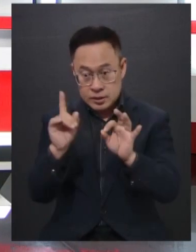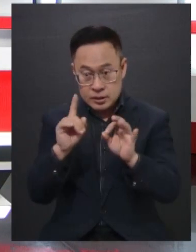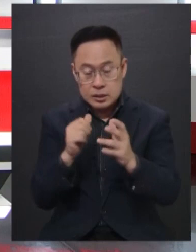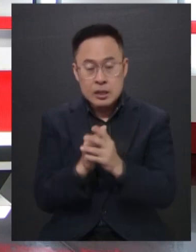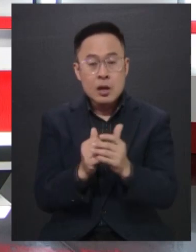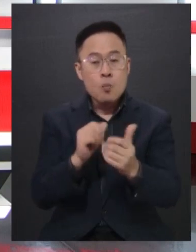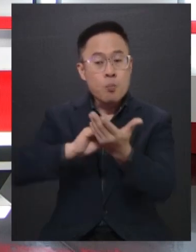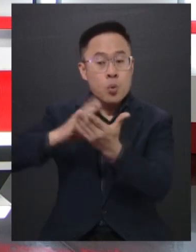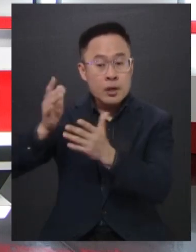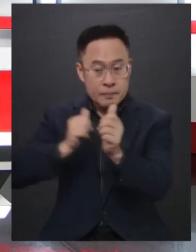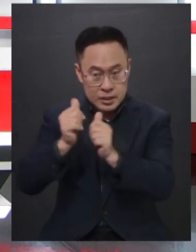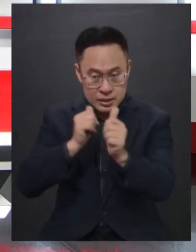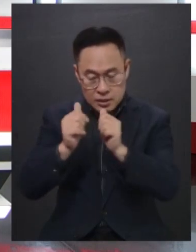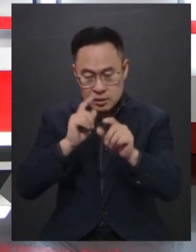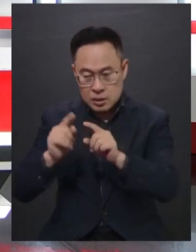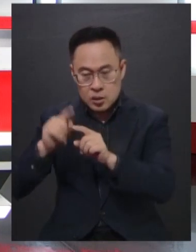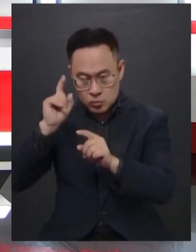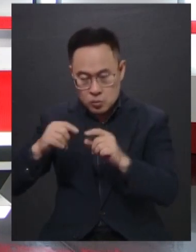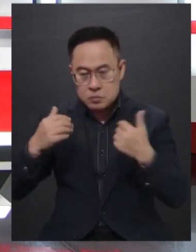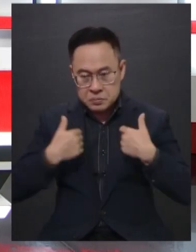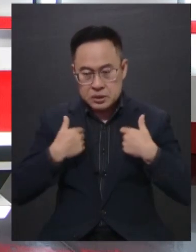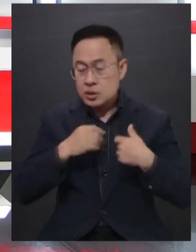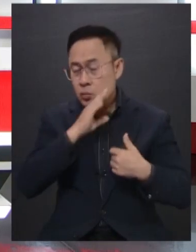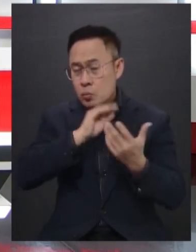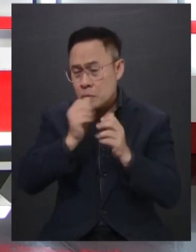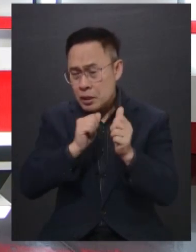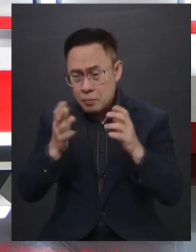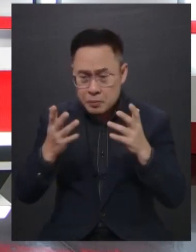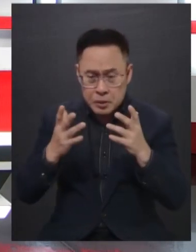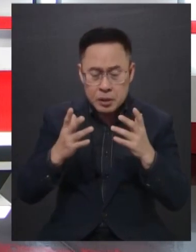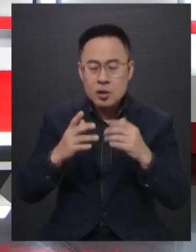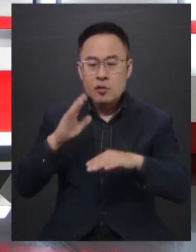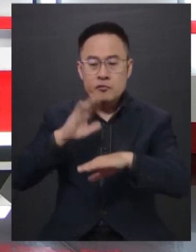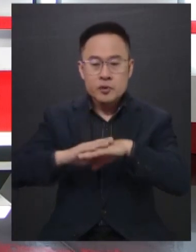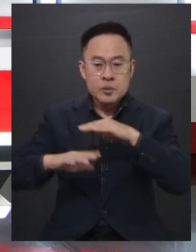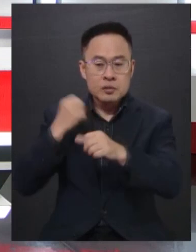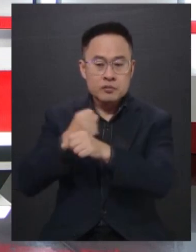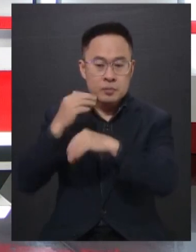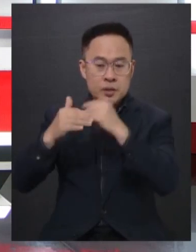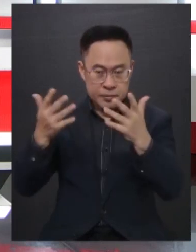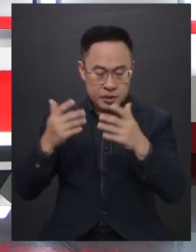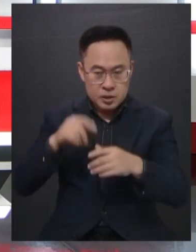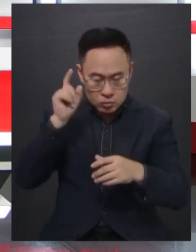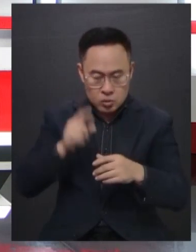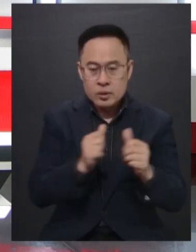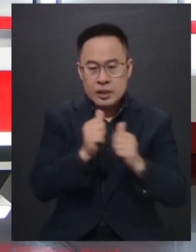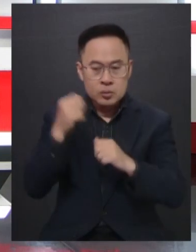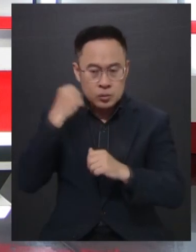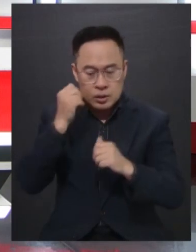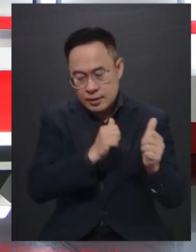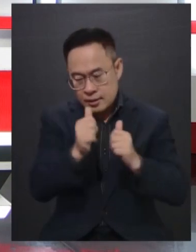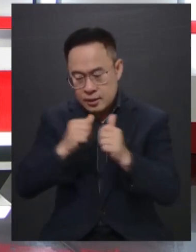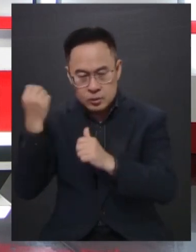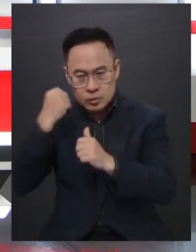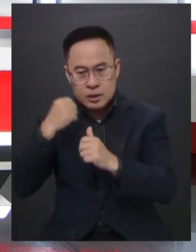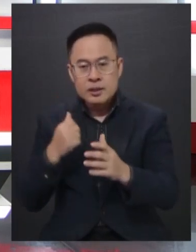แมตช์การแข่งขันนี่แหละแล้วก็นักเทนนิสจริงๆแล้วเนี่ยเขามีทัวร์นาเมนต์ในการลงแข่งขันอยู่เรื่อยๆนะเราก็จะเห็นชื่อของเขาในการที่